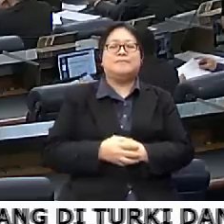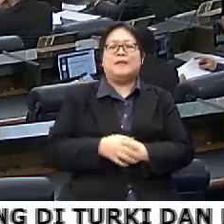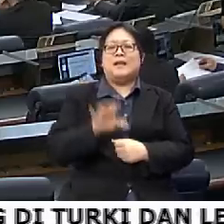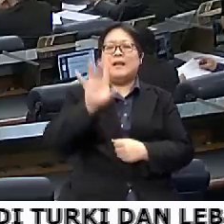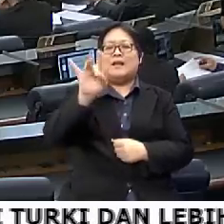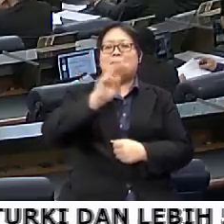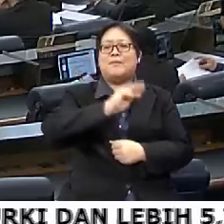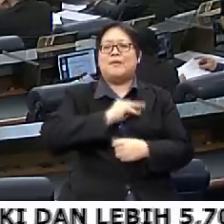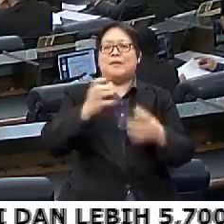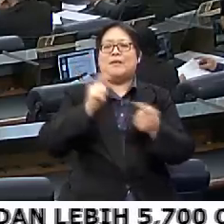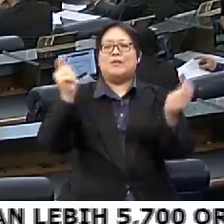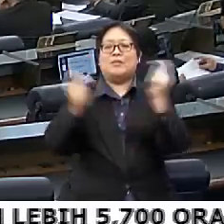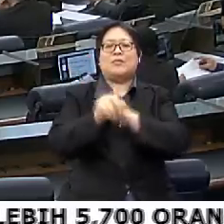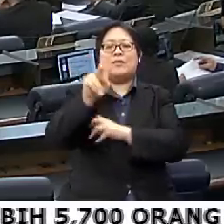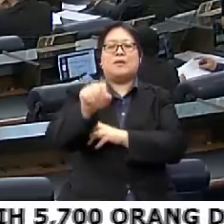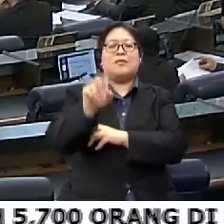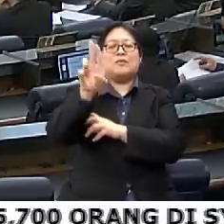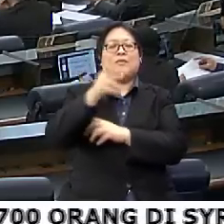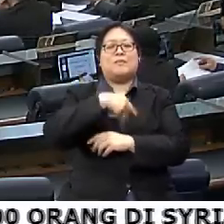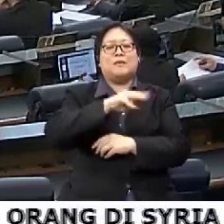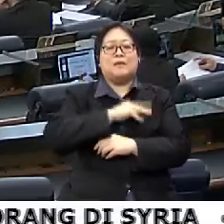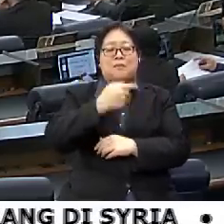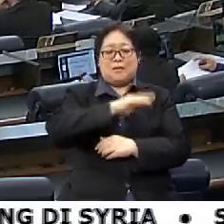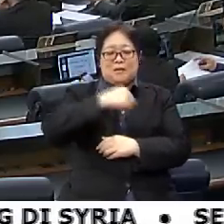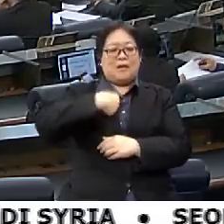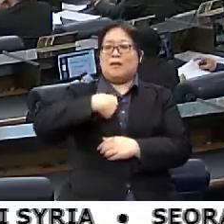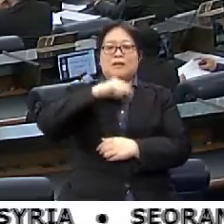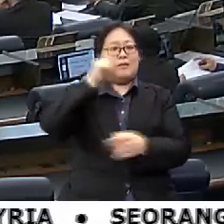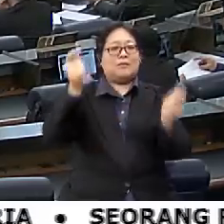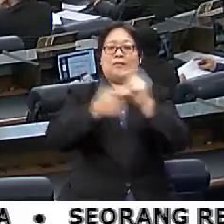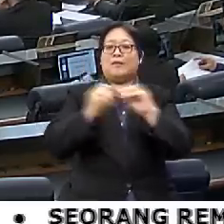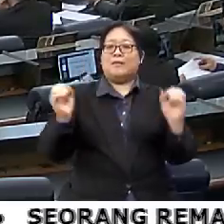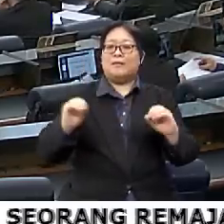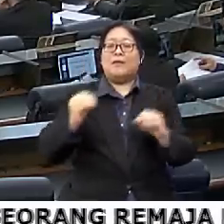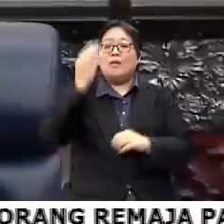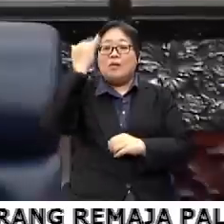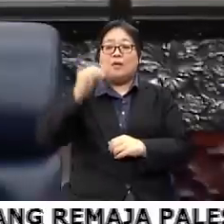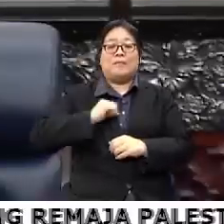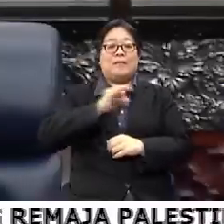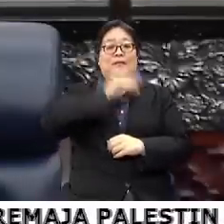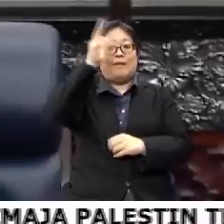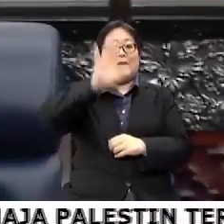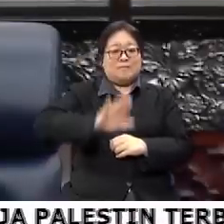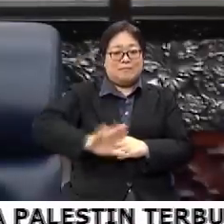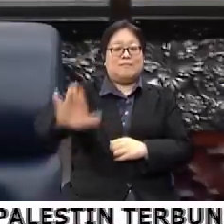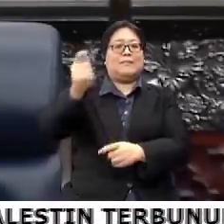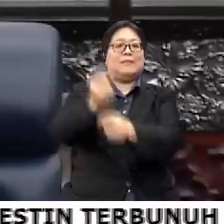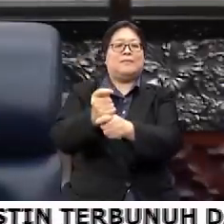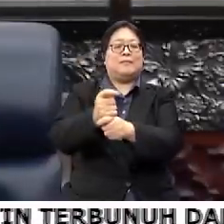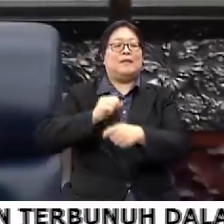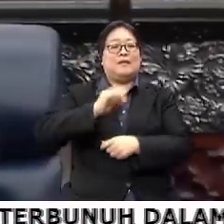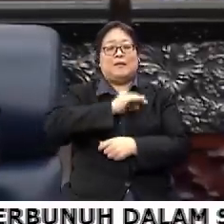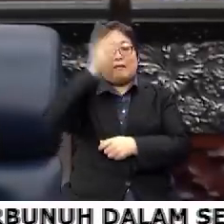8 menteri nak tukar ketua setiausaha kementerian. Kementerian saya tak tukar. Pasal pejabat awam ni ialah pejabat awam